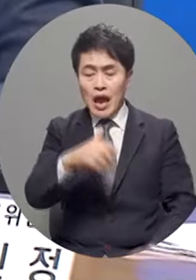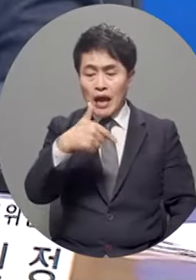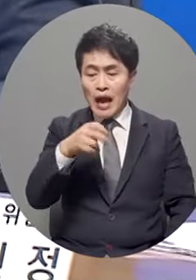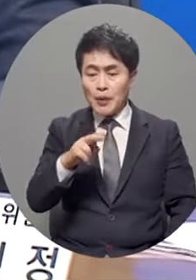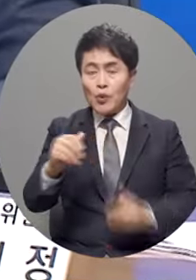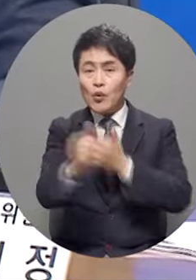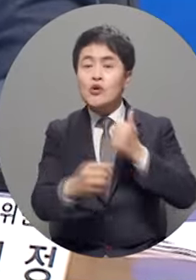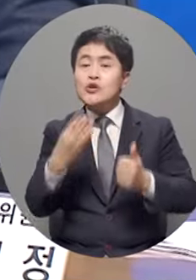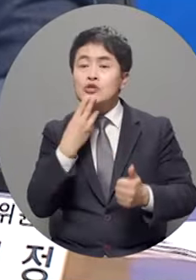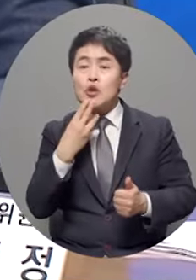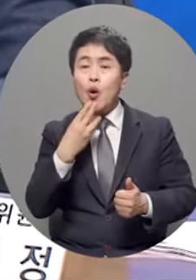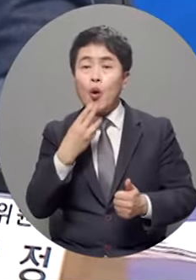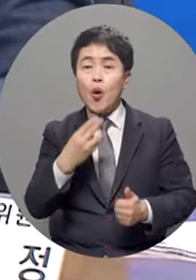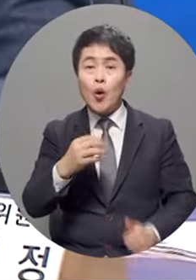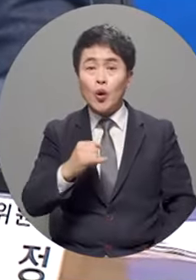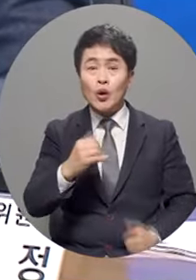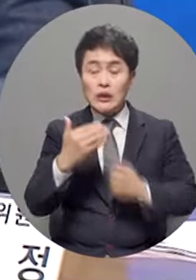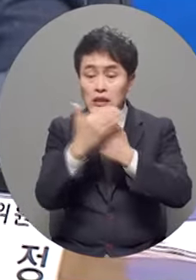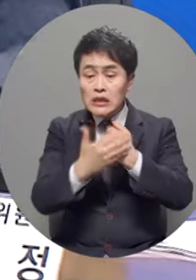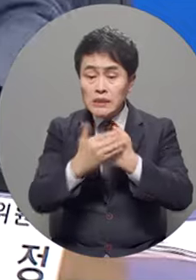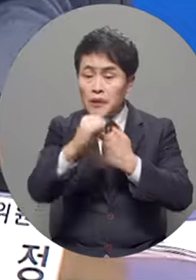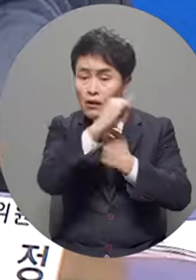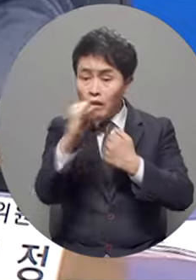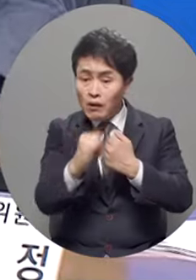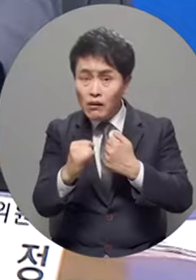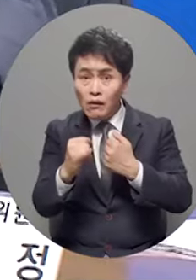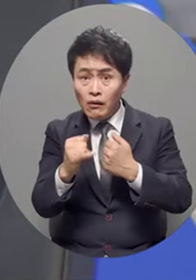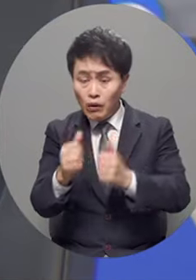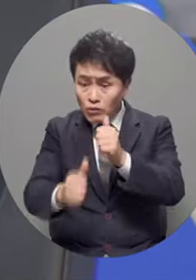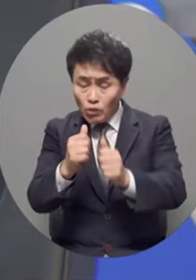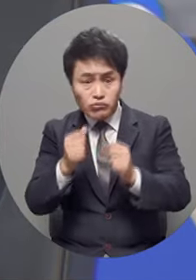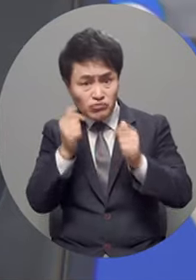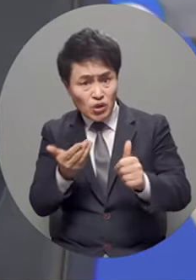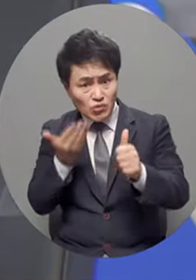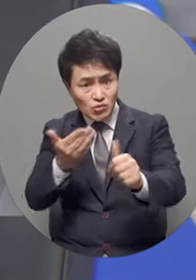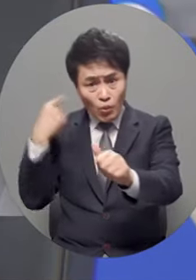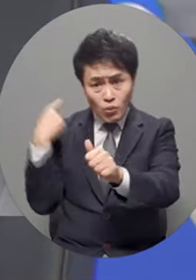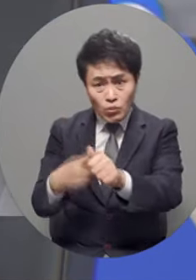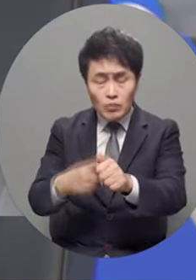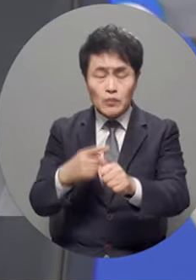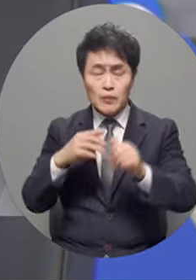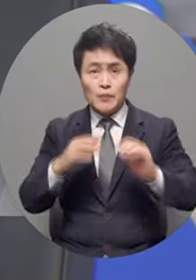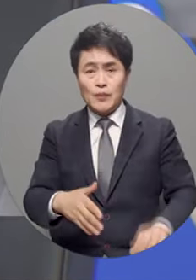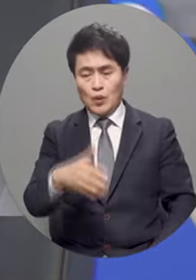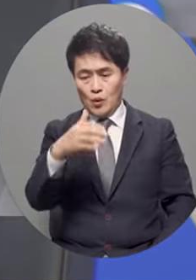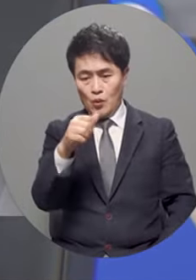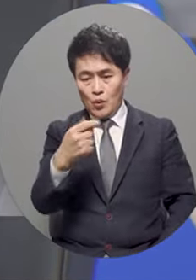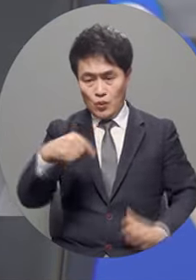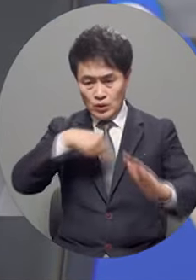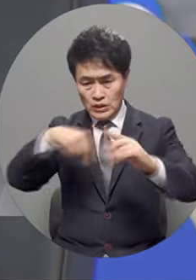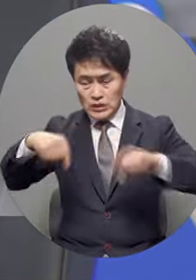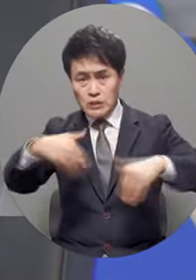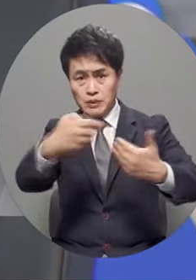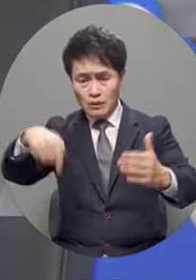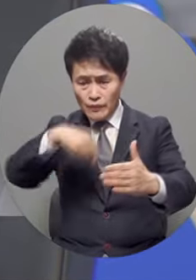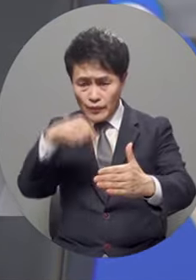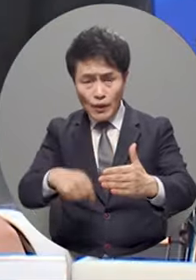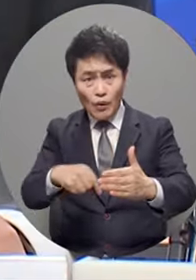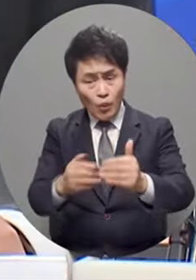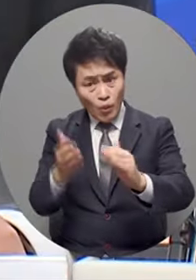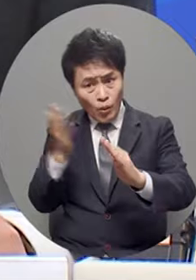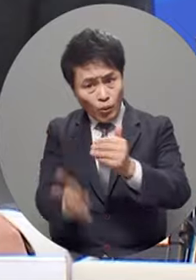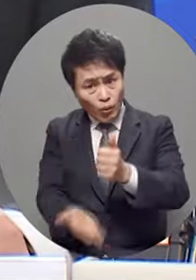서울 은평을 경선 기회를 준 것도 공개 비판했습니다. 당 지도부인 홍 원내대표가 공천 내홍 수습에 나선